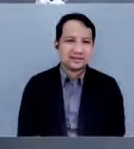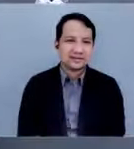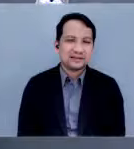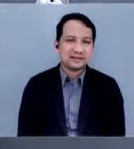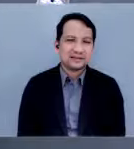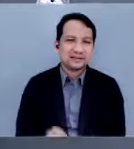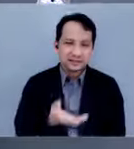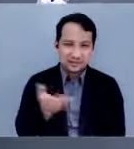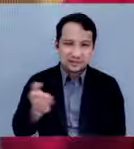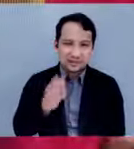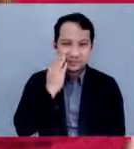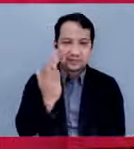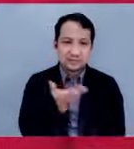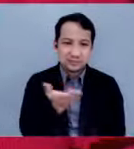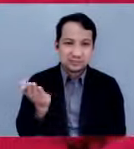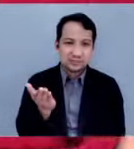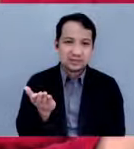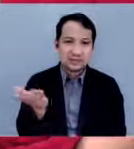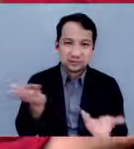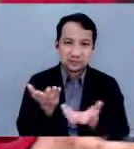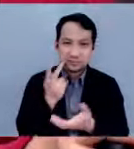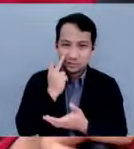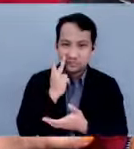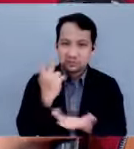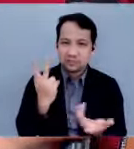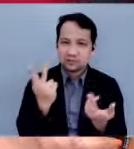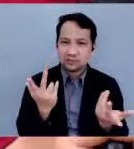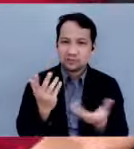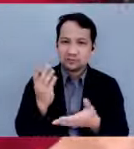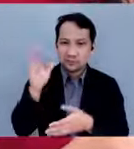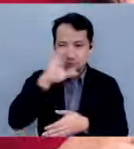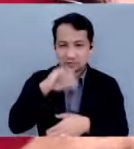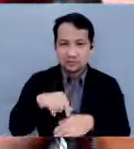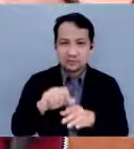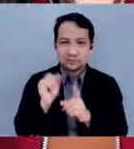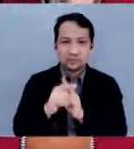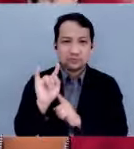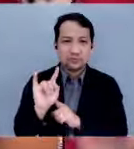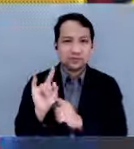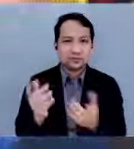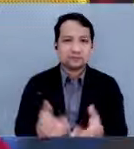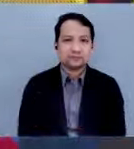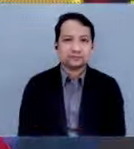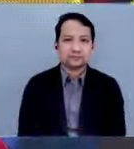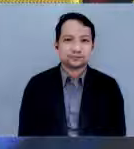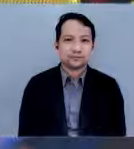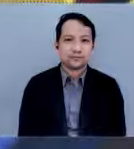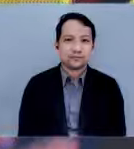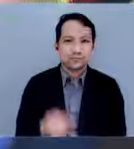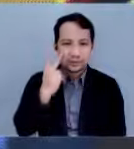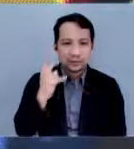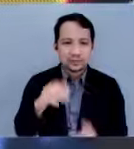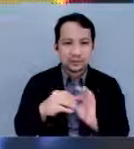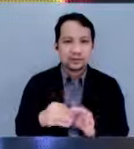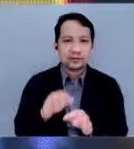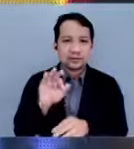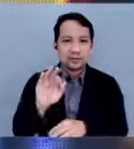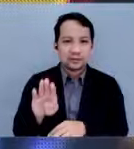Natin yung mga kapatid natin. Saan nila kayo makikita? Mahanap ang inyong mga social media accounts. Mahanap nyo kami sa Facebook,